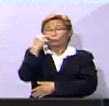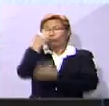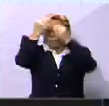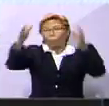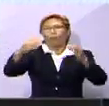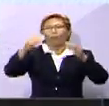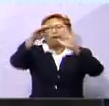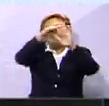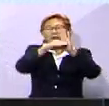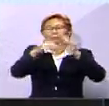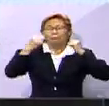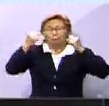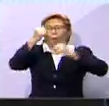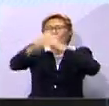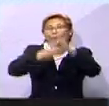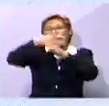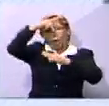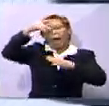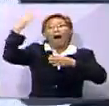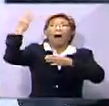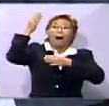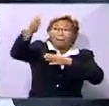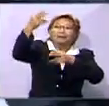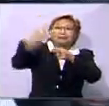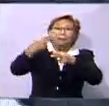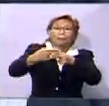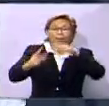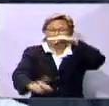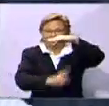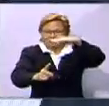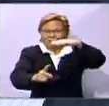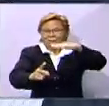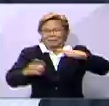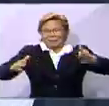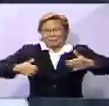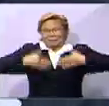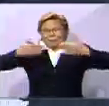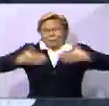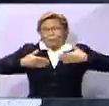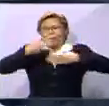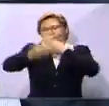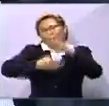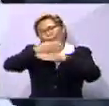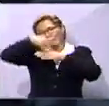agenda pemerkasaan ekonomi Bumi Putra akan dinamakan sebagai dasar kesejahteraan Bumi Putra.